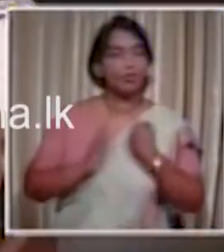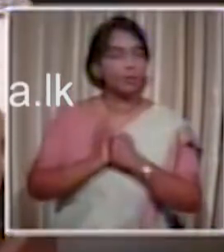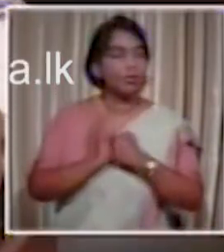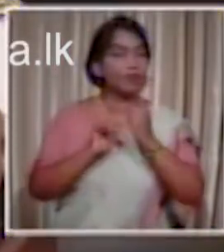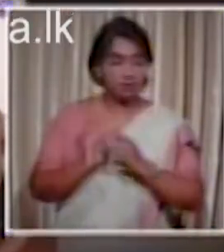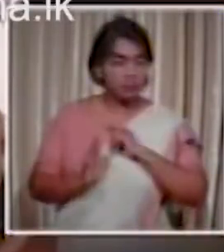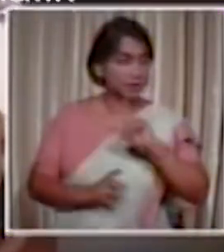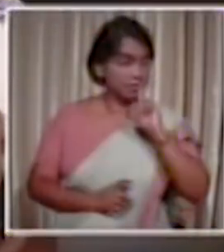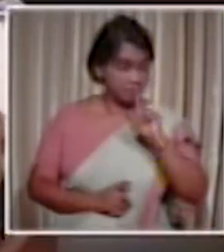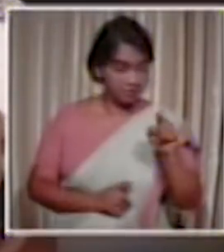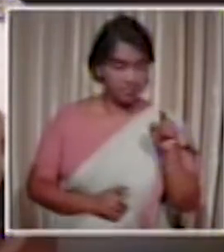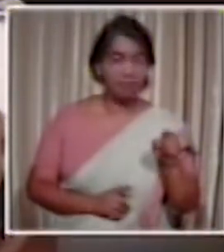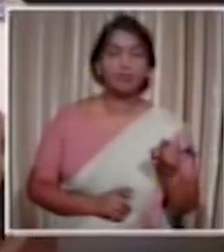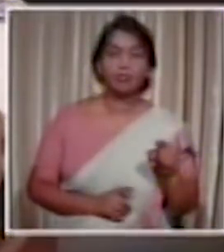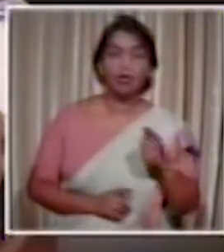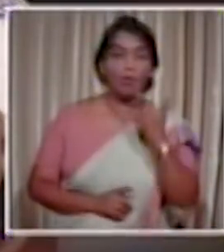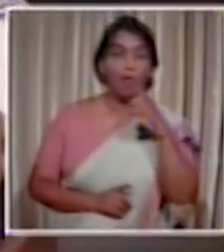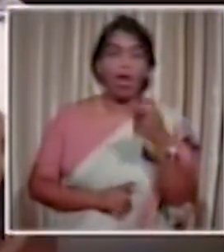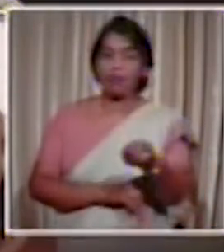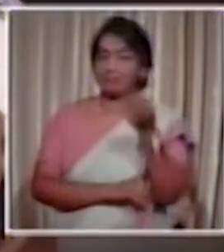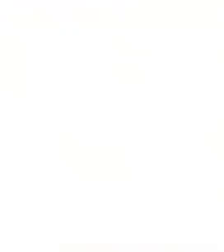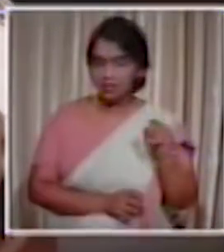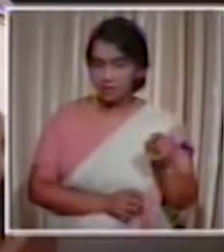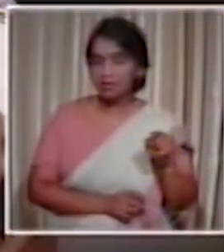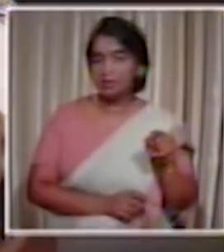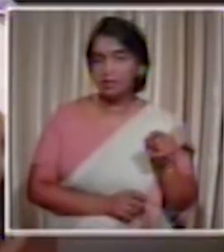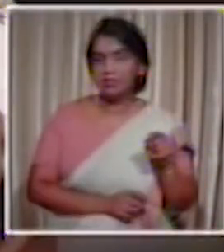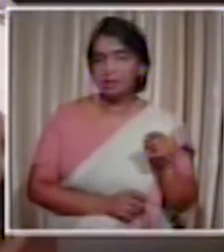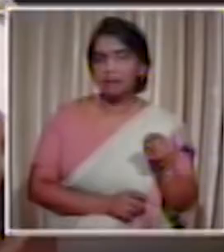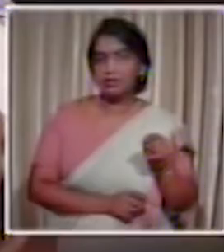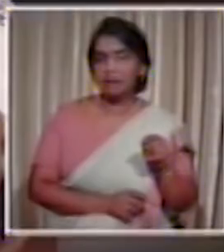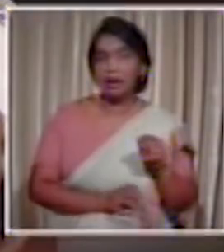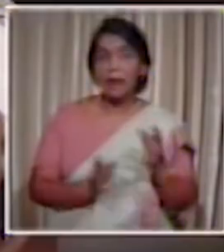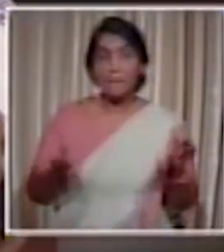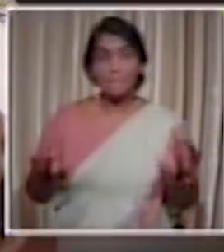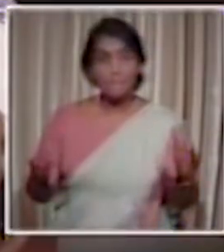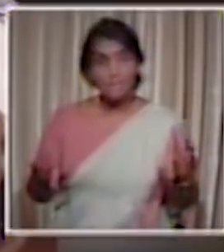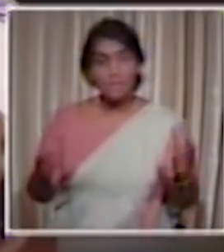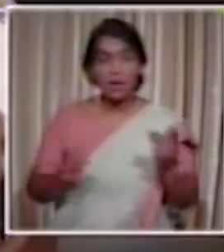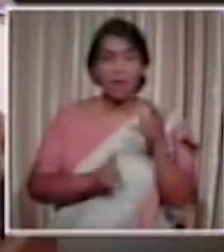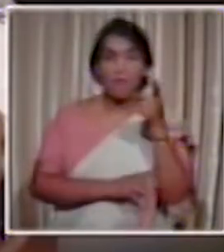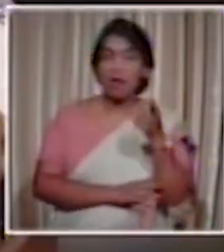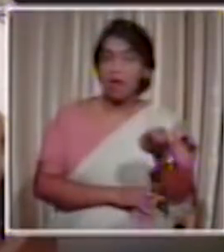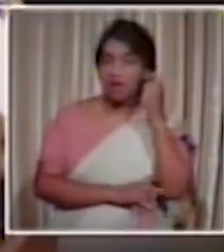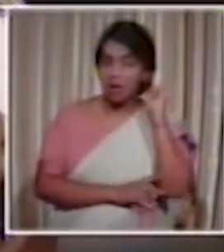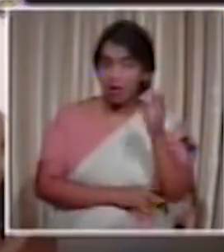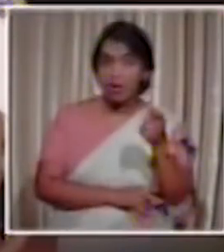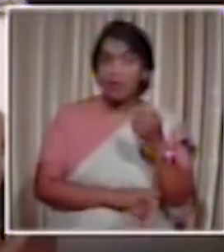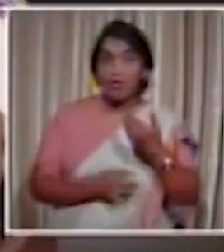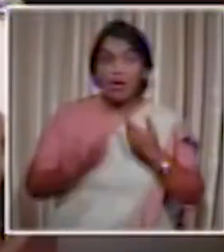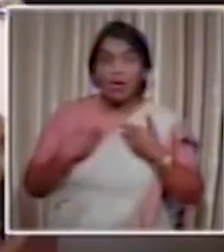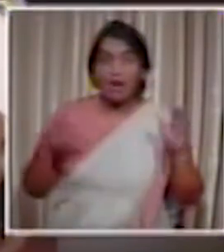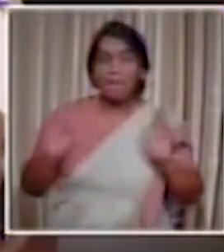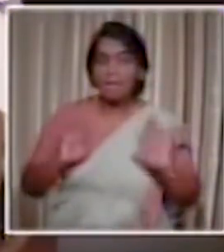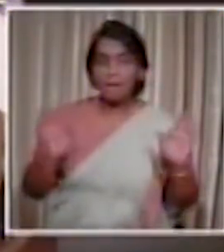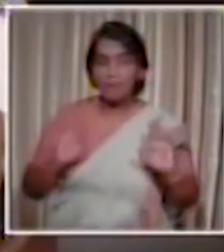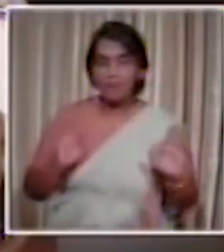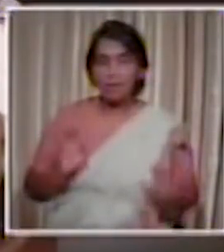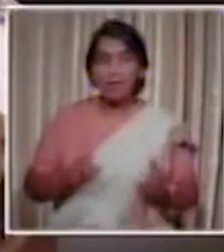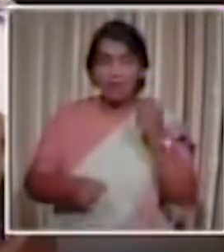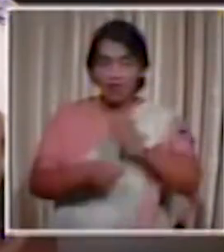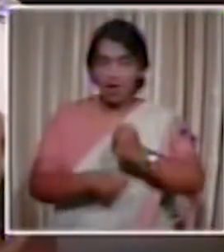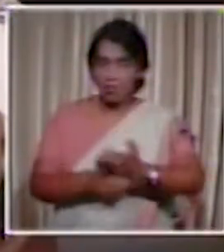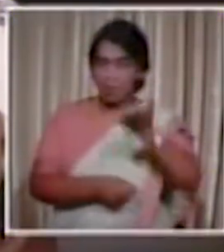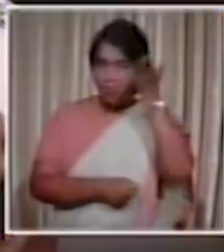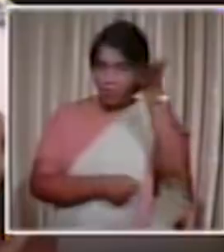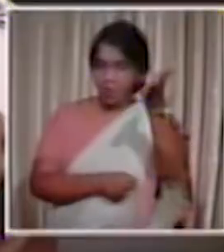අග්‍රාමාත්‍යතුමා කියනවා බොරදියේ මාළු බාන්න එපයි කියලා පින් මාළු වලේ ඉඳගෙන බොරදියේ මාළු බෑවේ අපි නෙමෙයි ආණ්ඩුවයි කියන